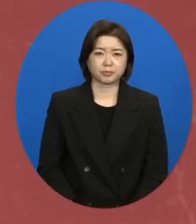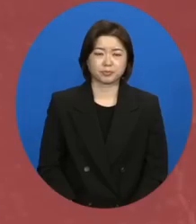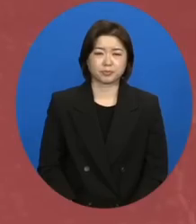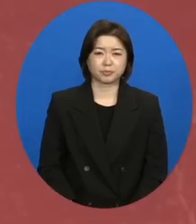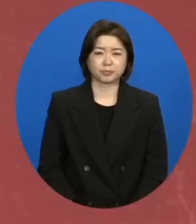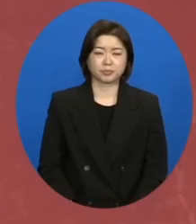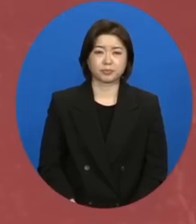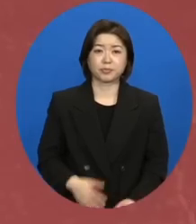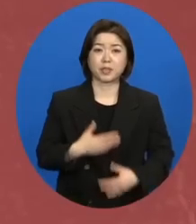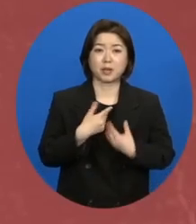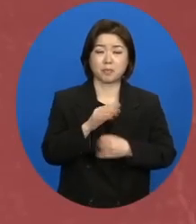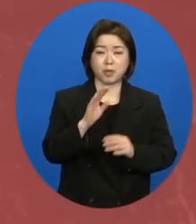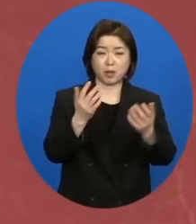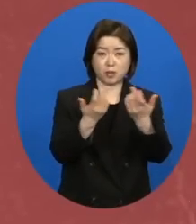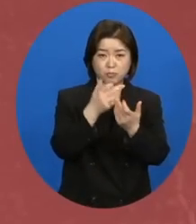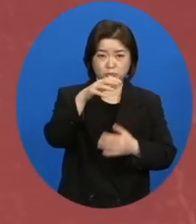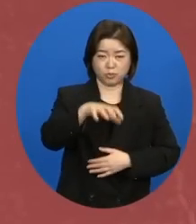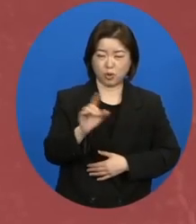평안북도의 어떤 집에서